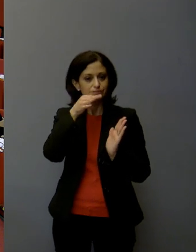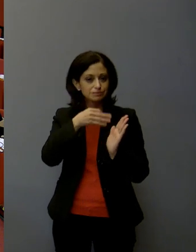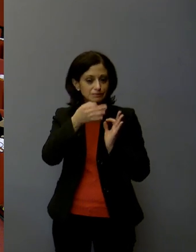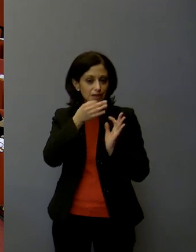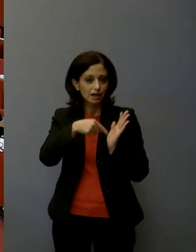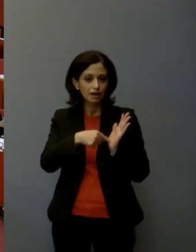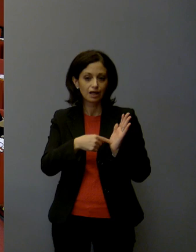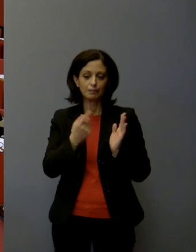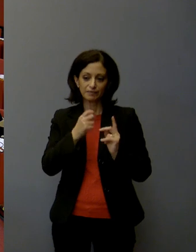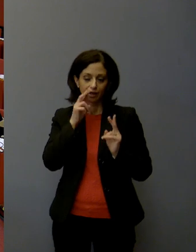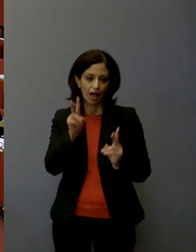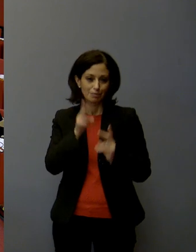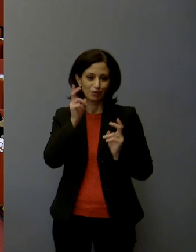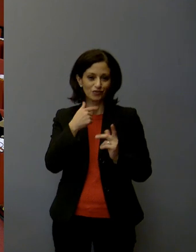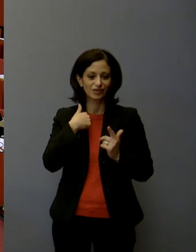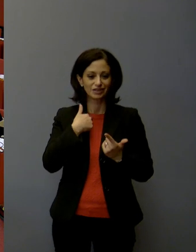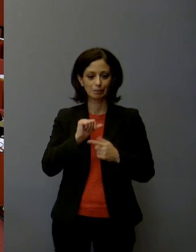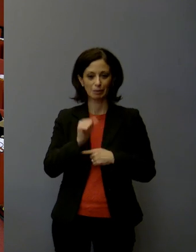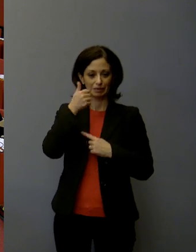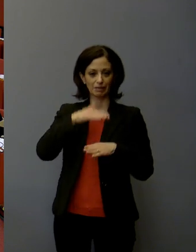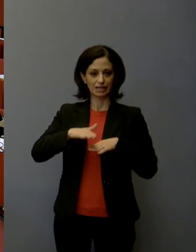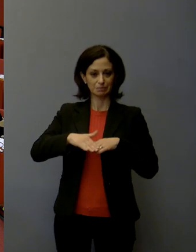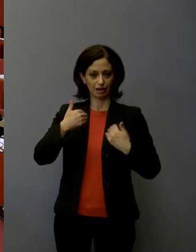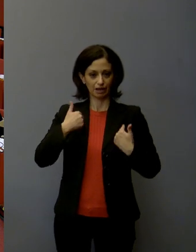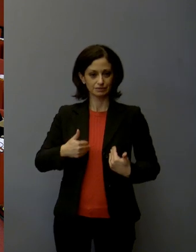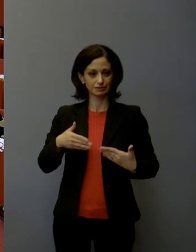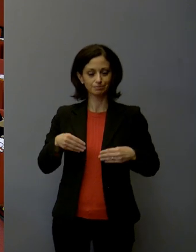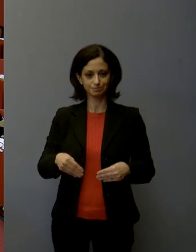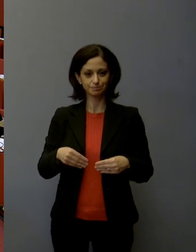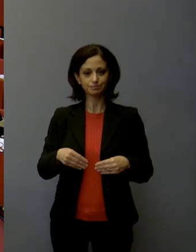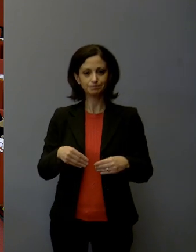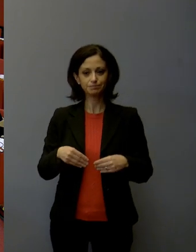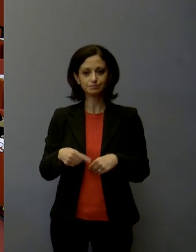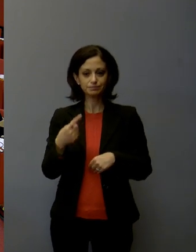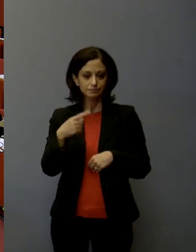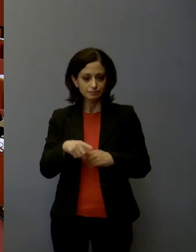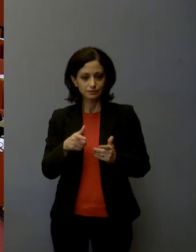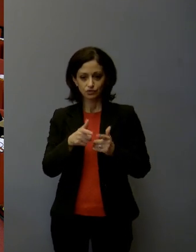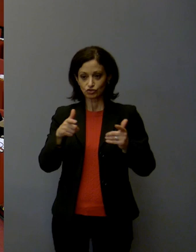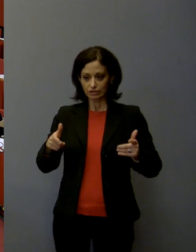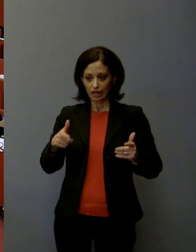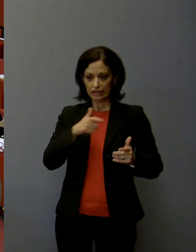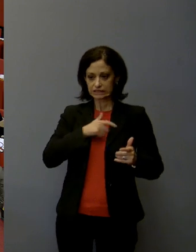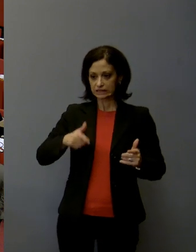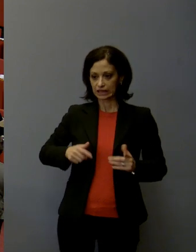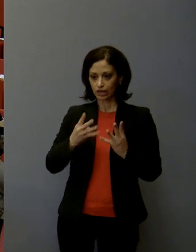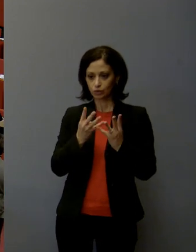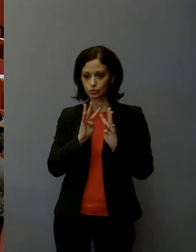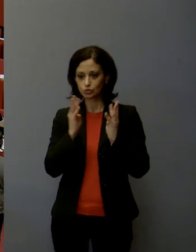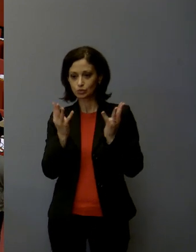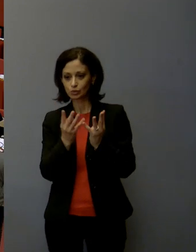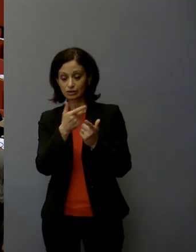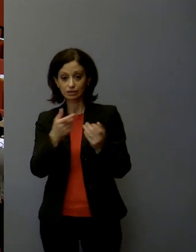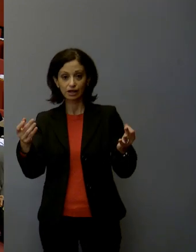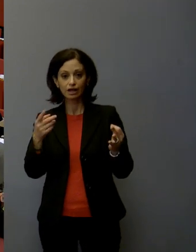perché sinceramente la mia prima esperienza una città un sindaco una giunta che